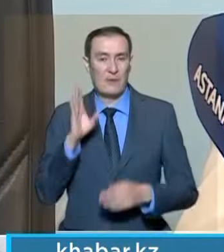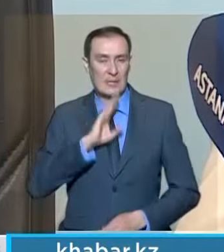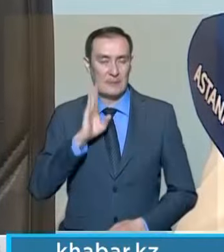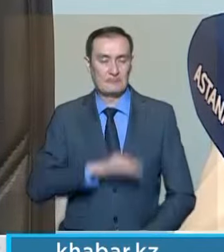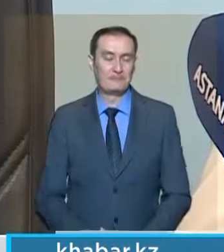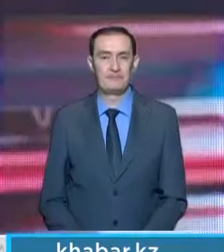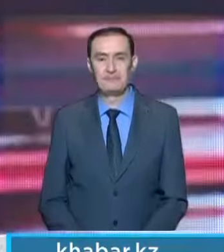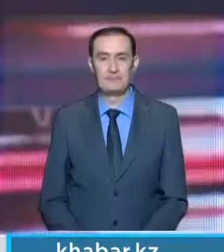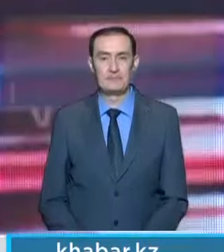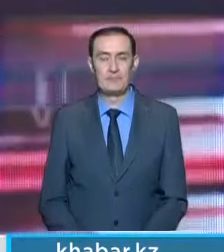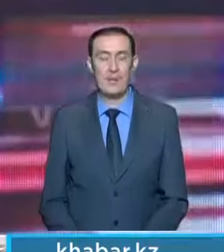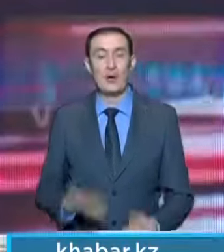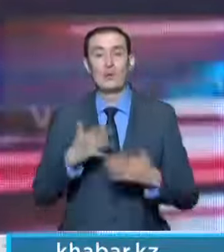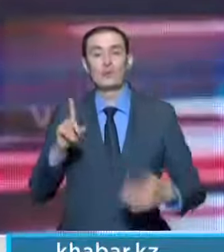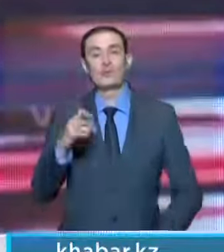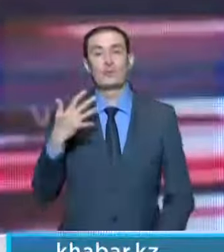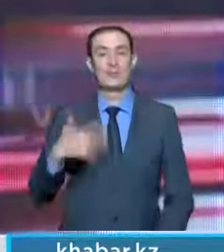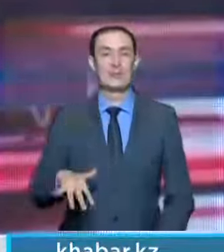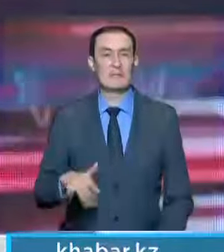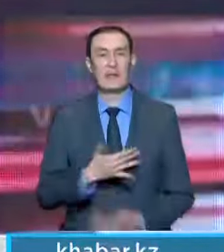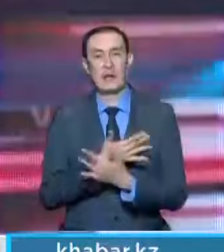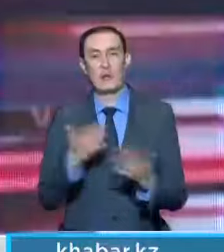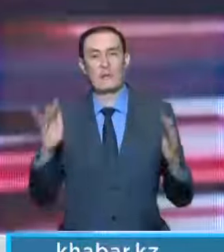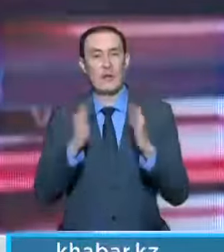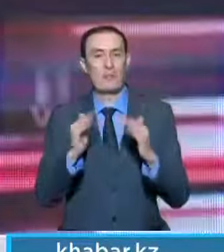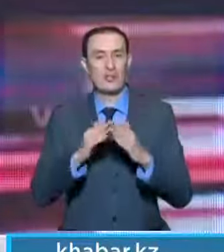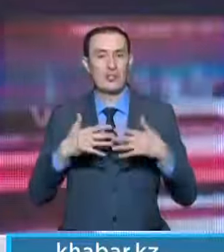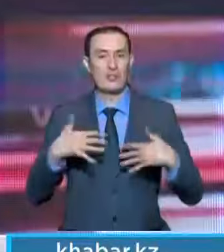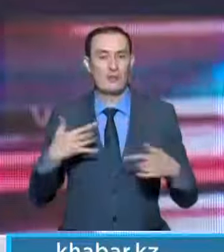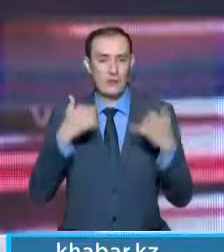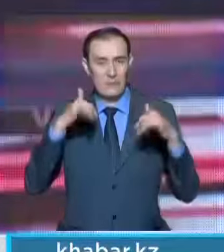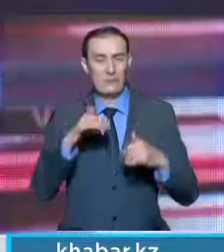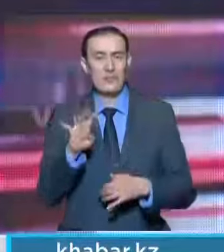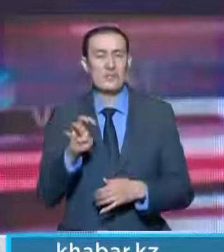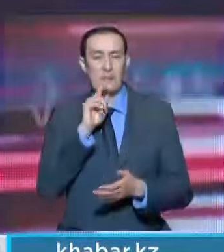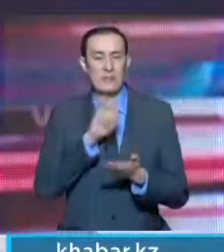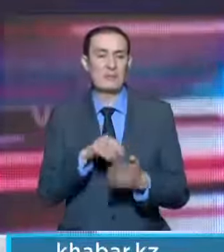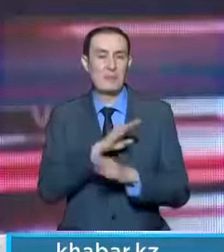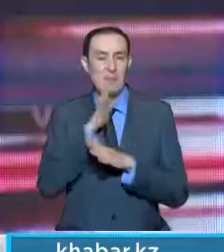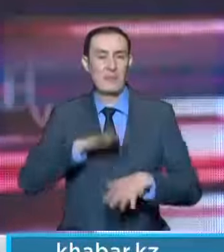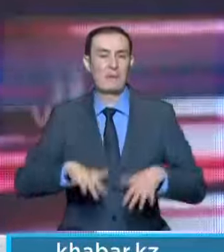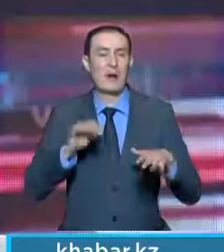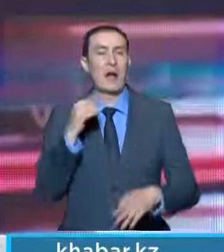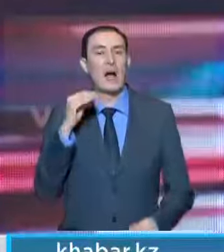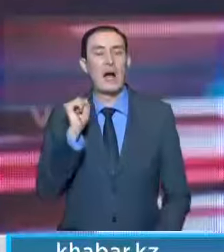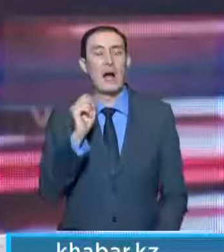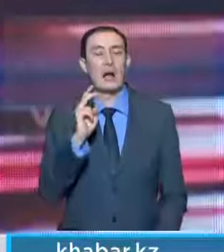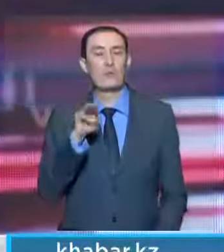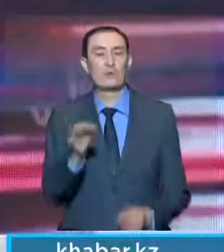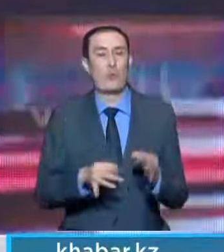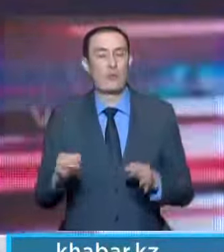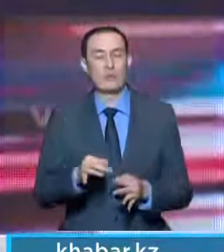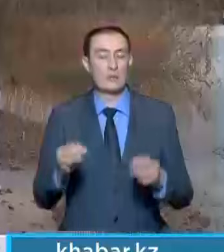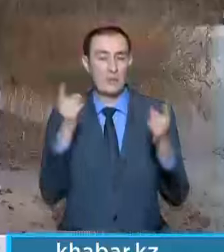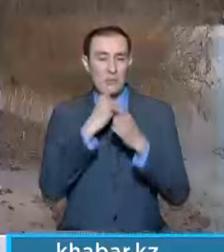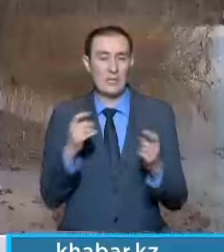проводятся. Свыше 150 голов домашних животных и около 400 птиц погибло во время паводков в Акмолинской области. Как сообщили